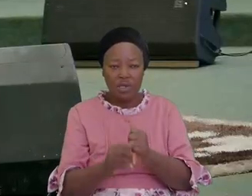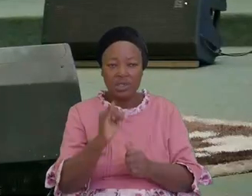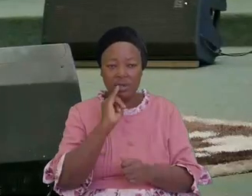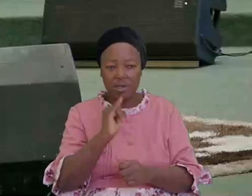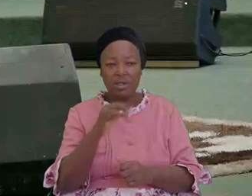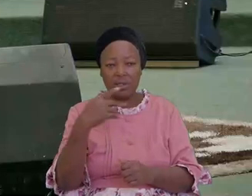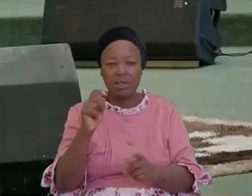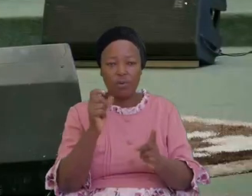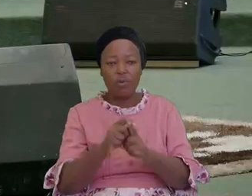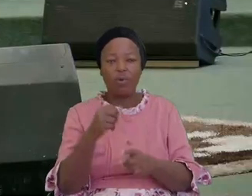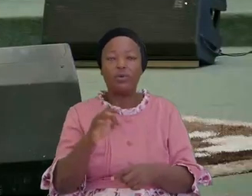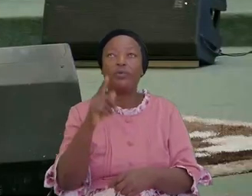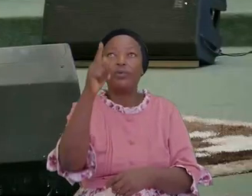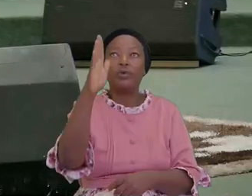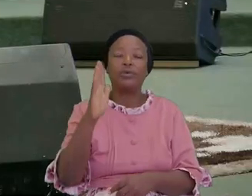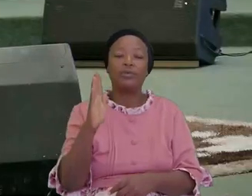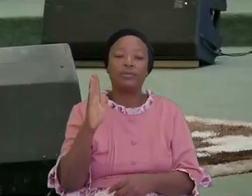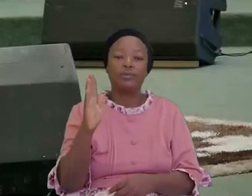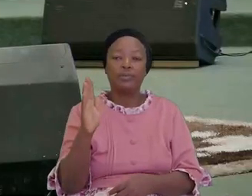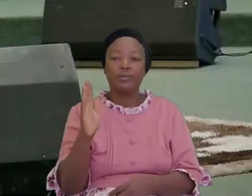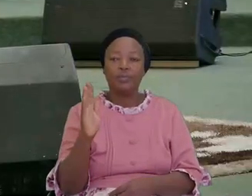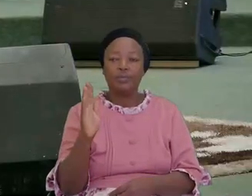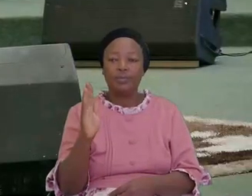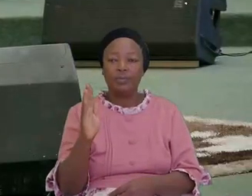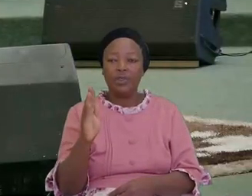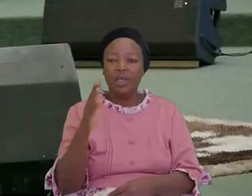qui est la parole de Dieu.